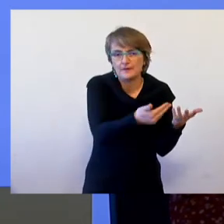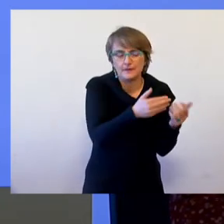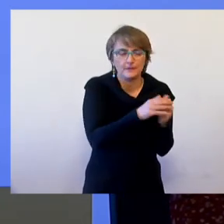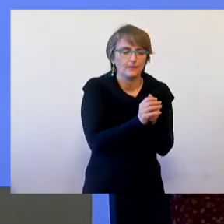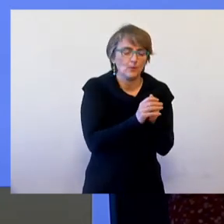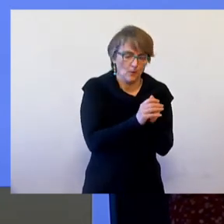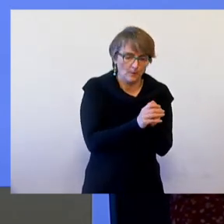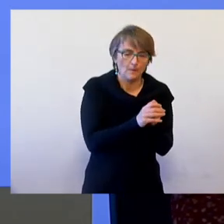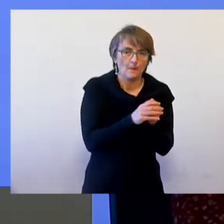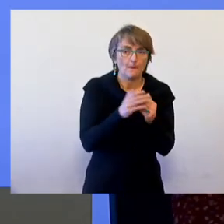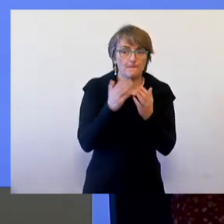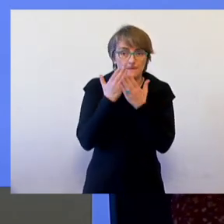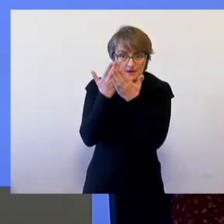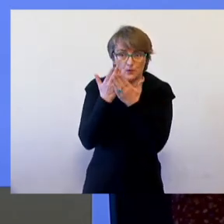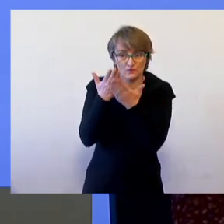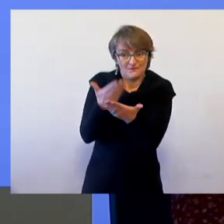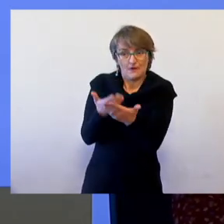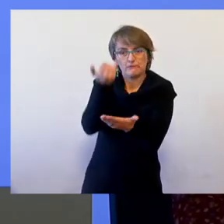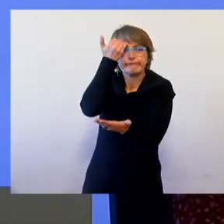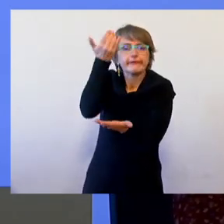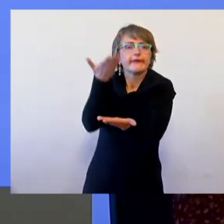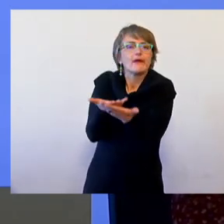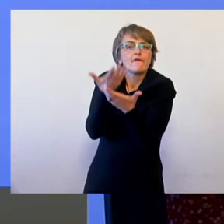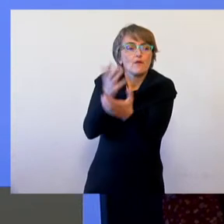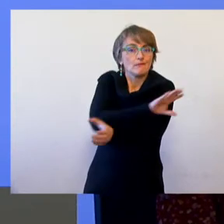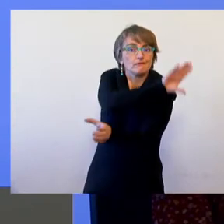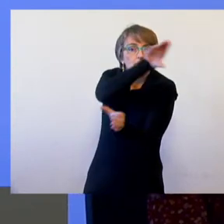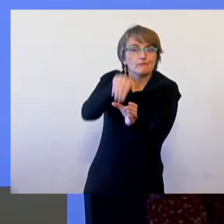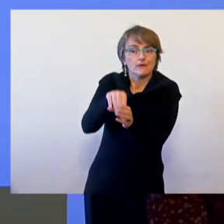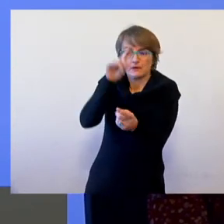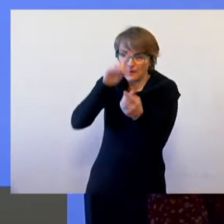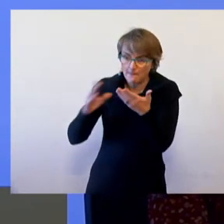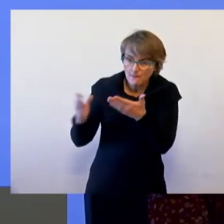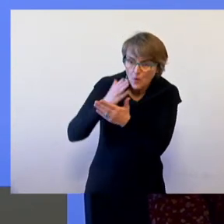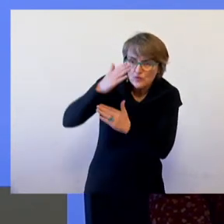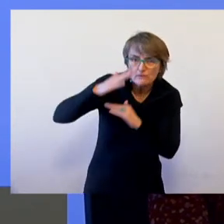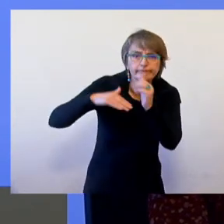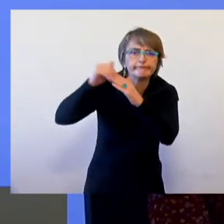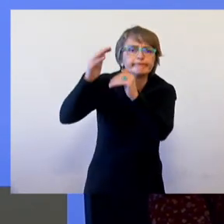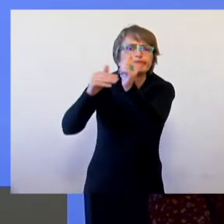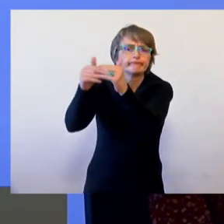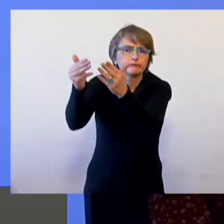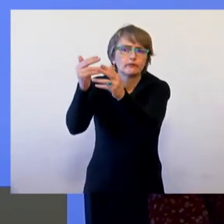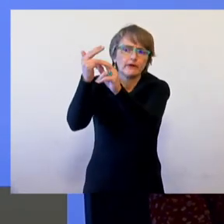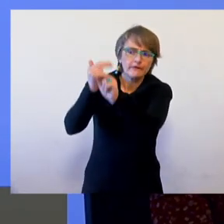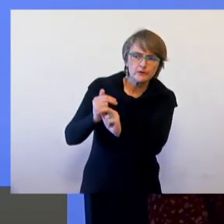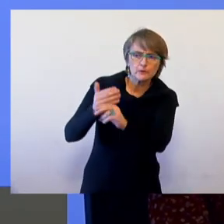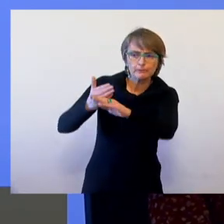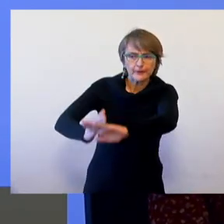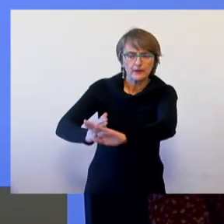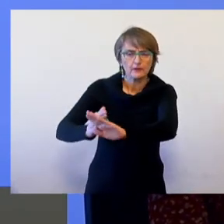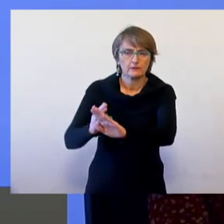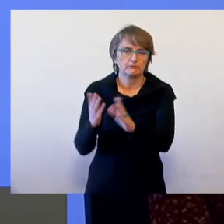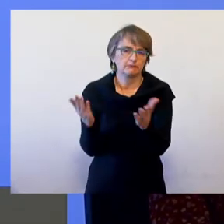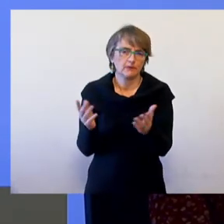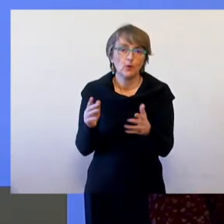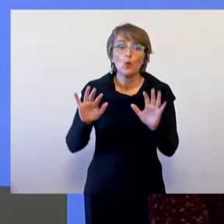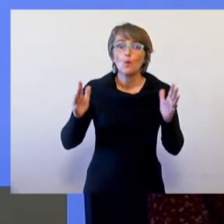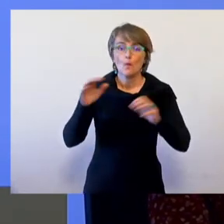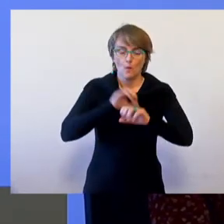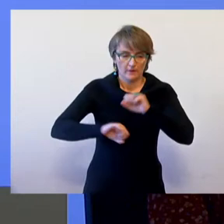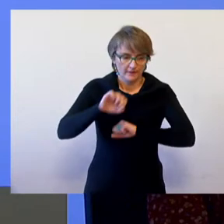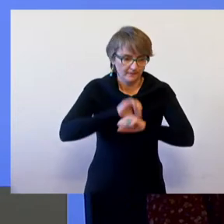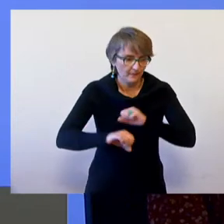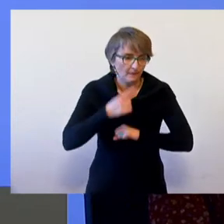étude, c'est de les rendre partie prenante dans la définition du futur projet. Voilà comment ça se passe. On lance la consultation